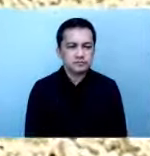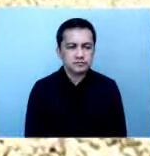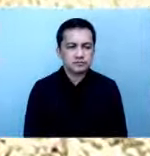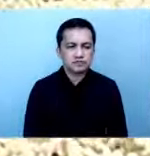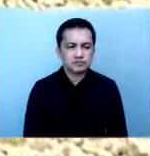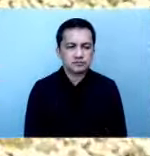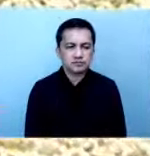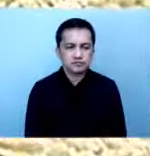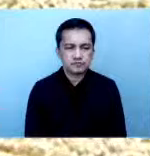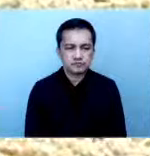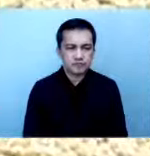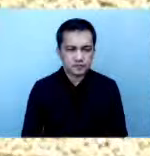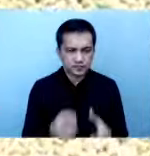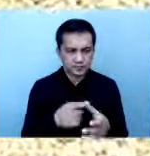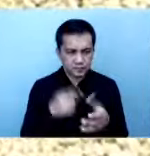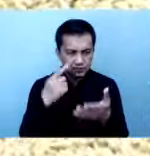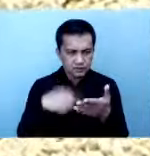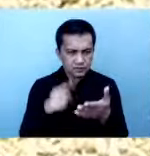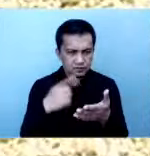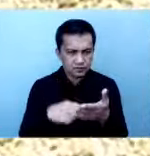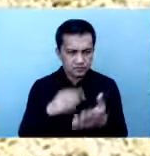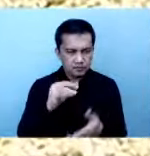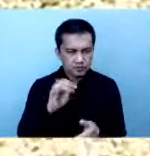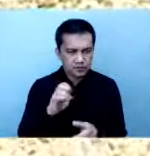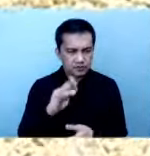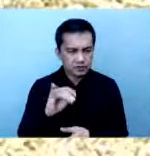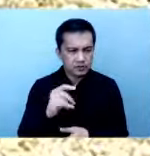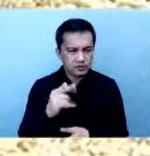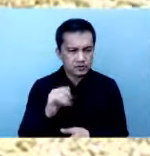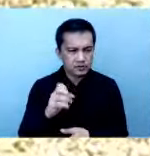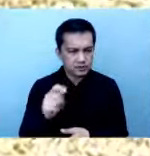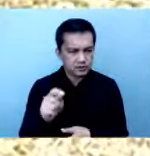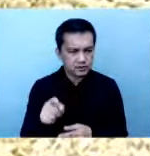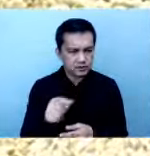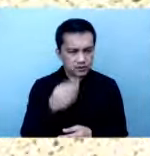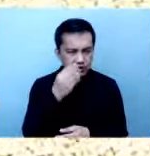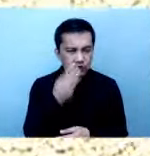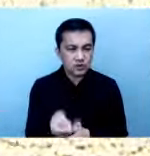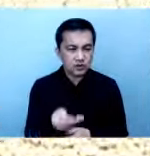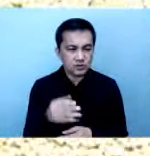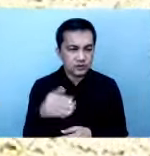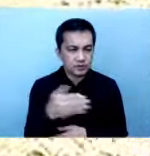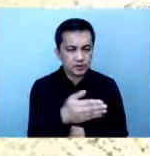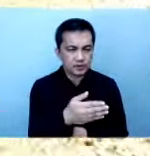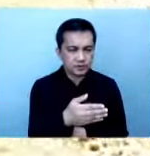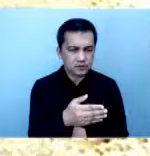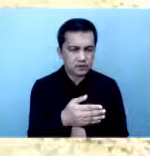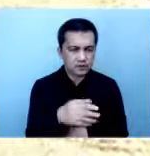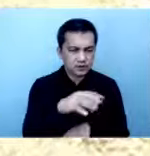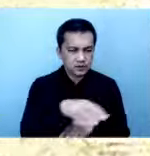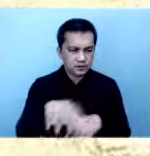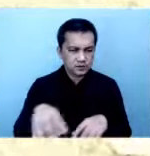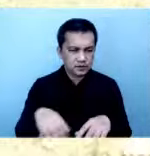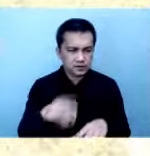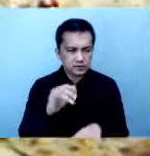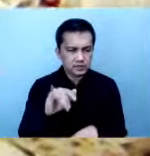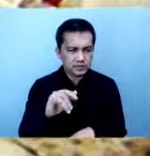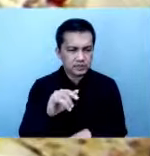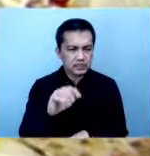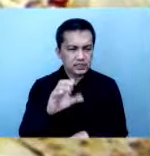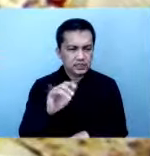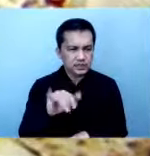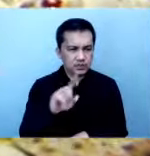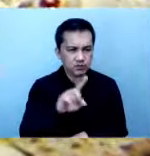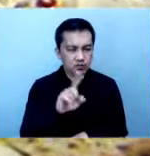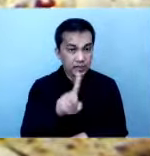Sa inisyal na pagsusuri ng mga marine biologists, lumalabas na kakaunti lang ang mga isda sa palibot ng Sandy Cay 1 at 2.